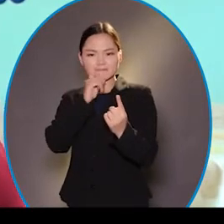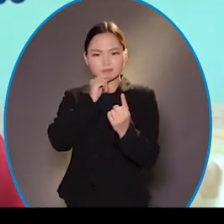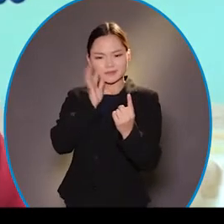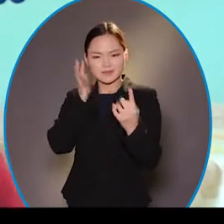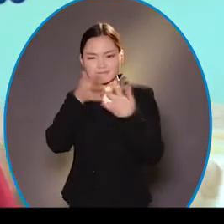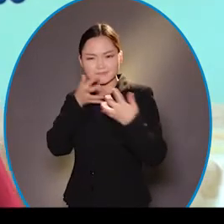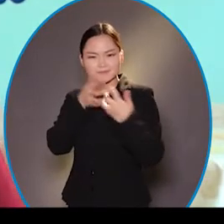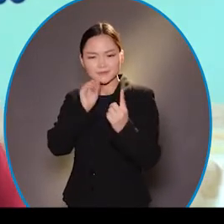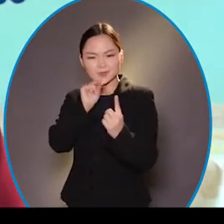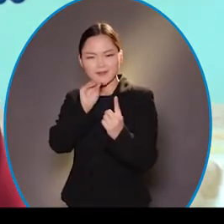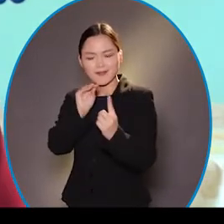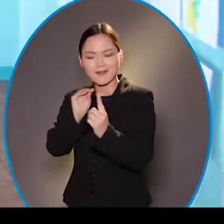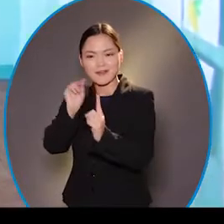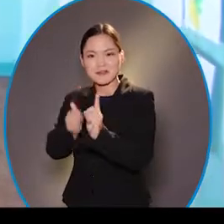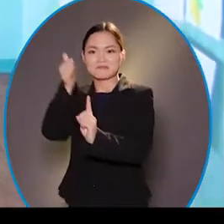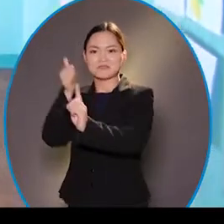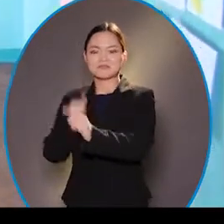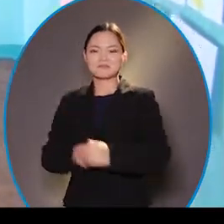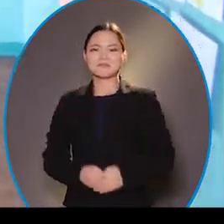ингээд амжилттай суралцчихсан.